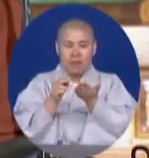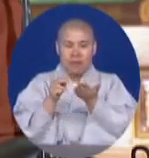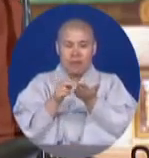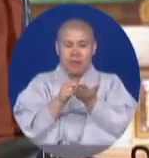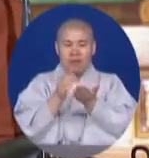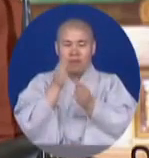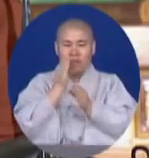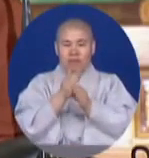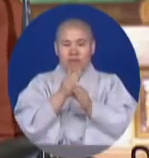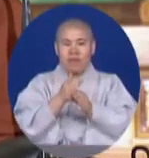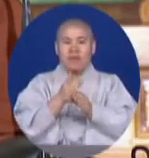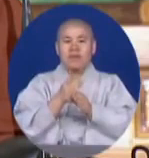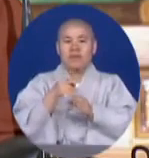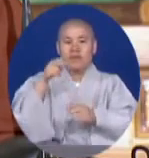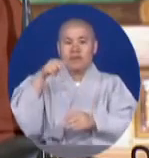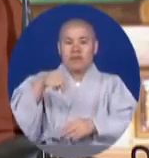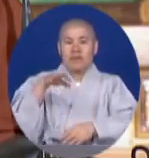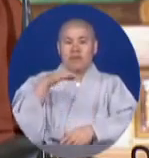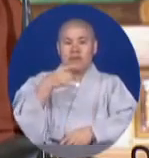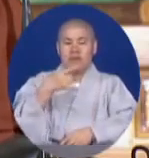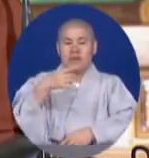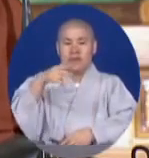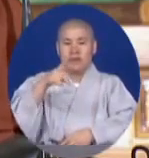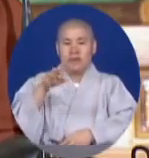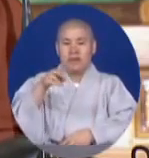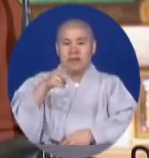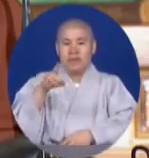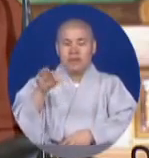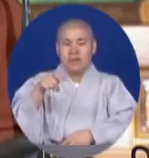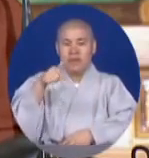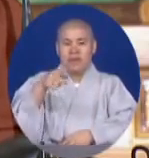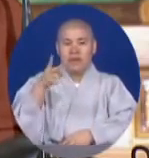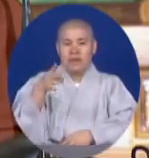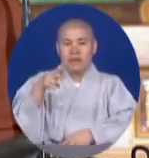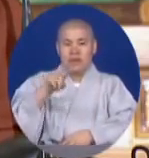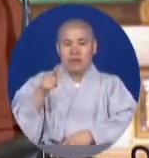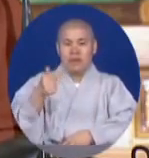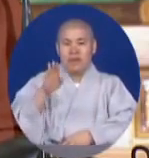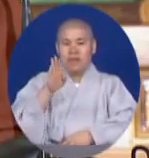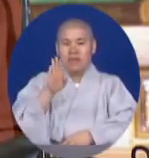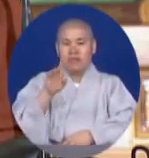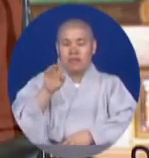수미정상 계찬품에 이런 또 개성이 있어요.